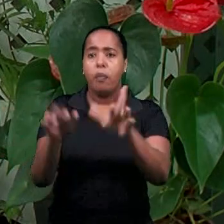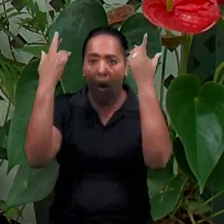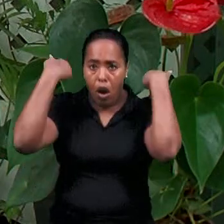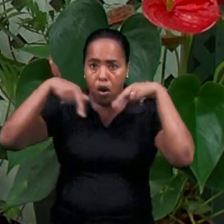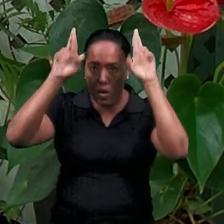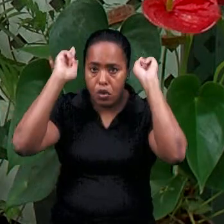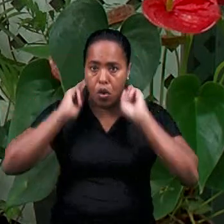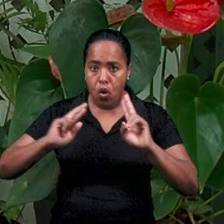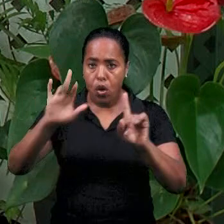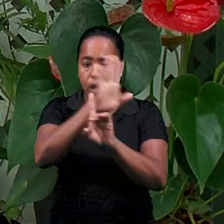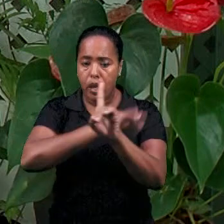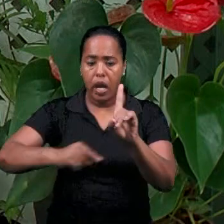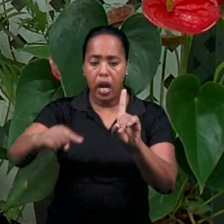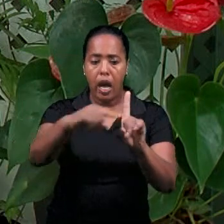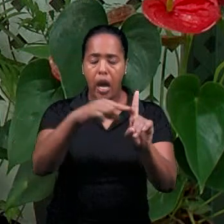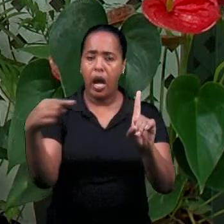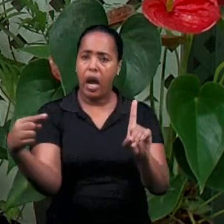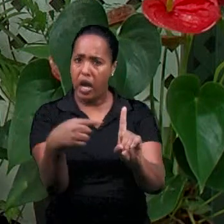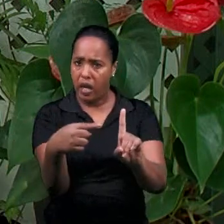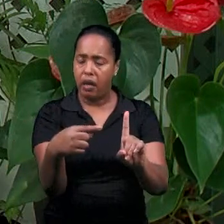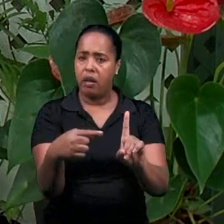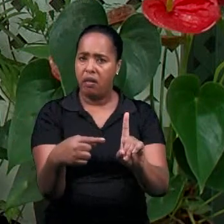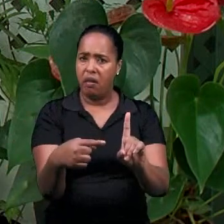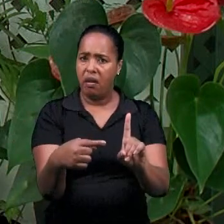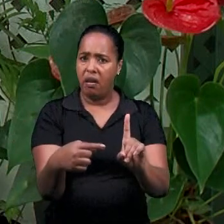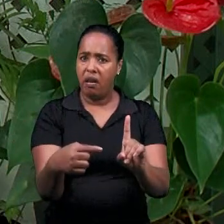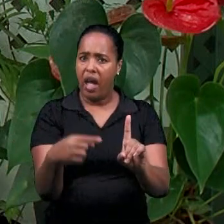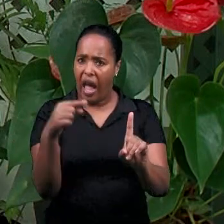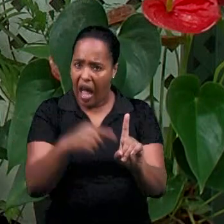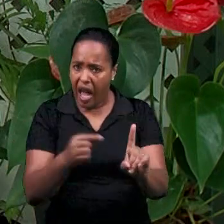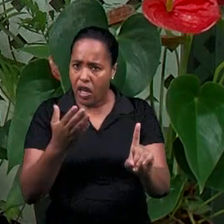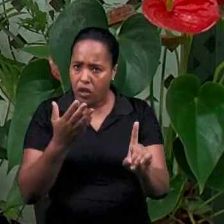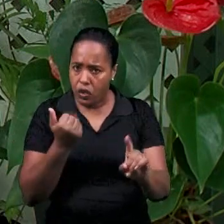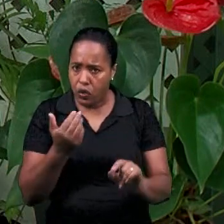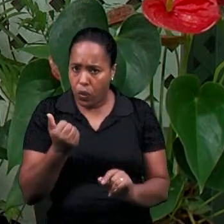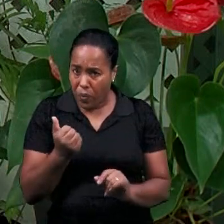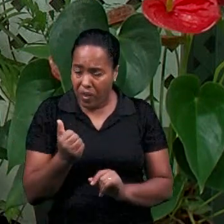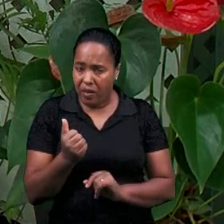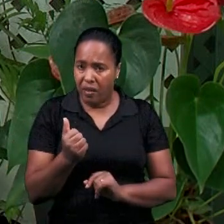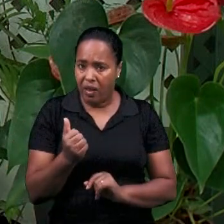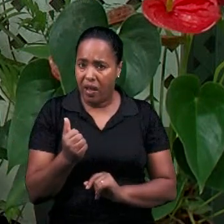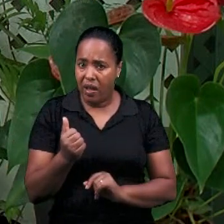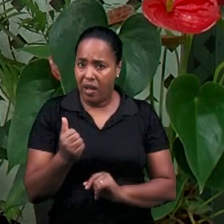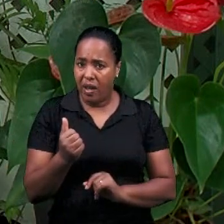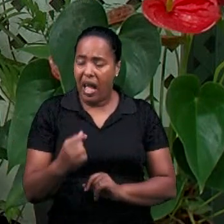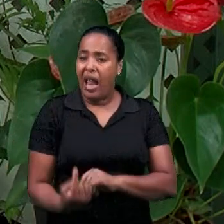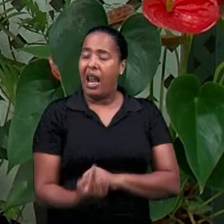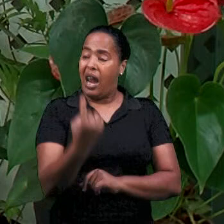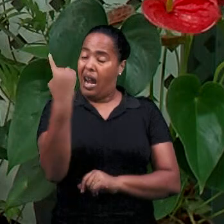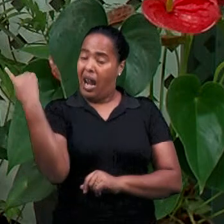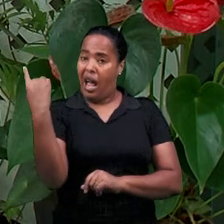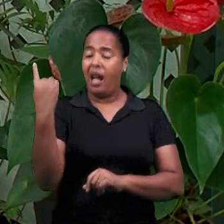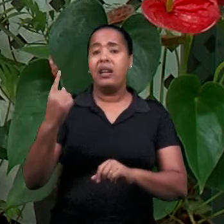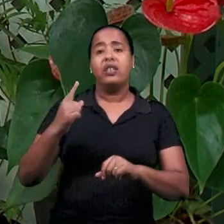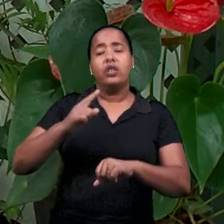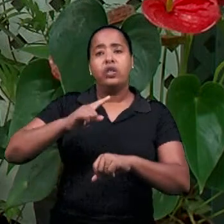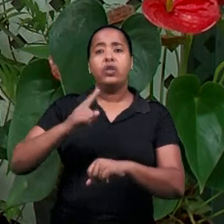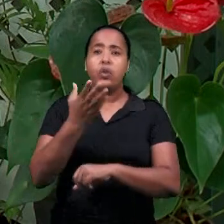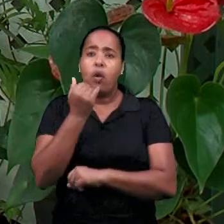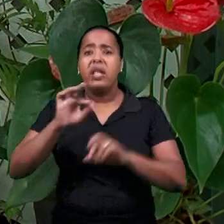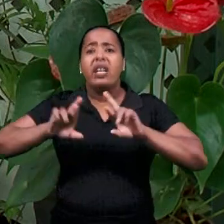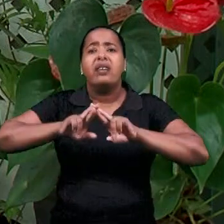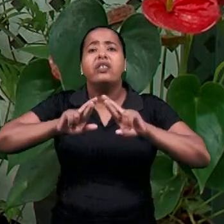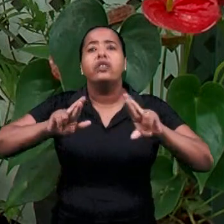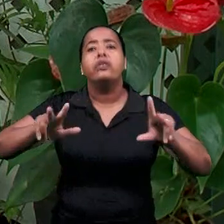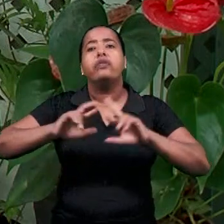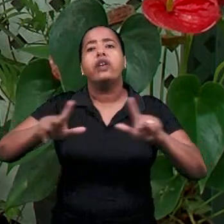de la mort de l'agneau, c'est celle-là de manger de la nourriture simplement. La Pâque